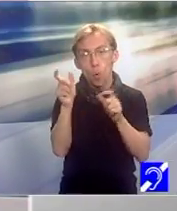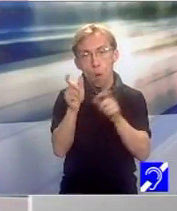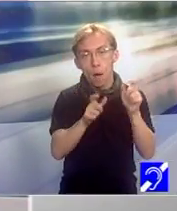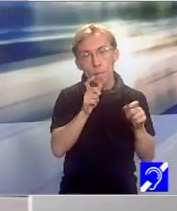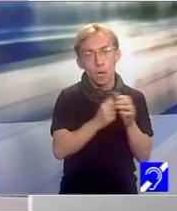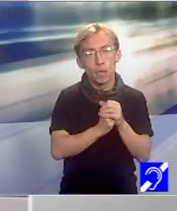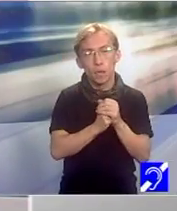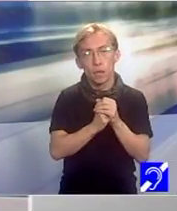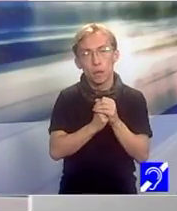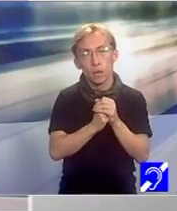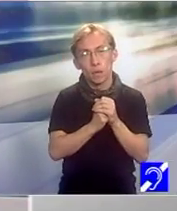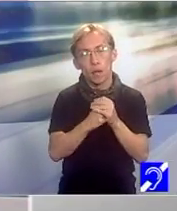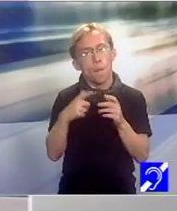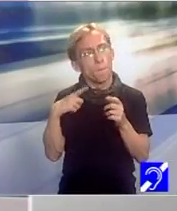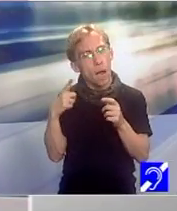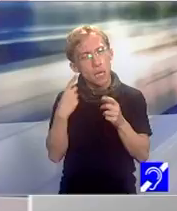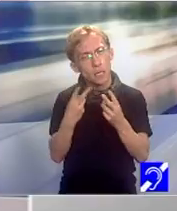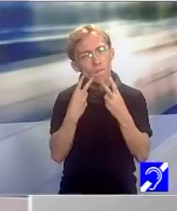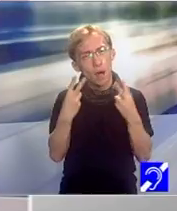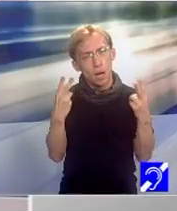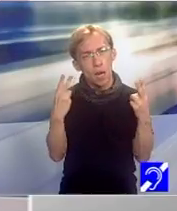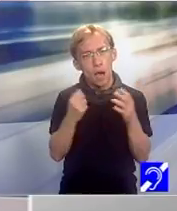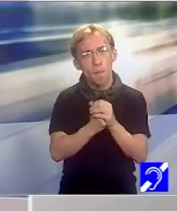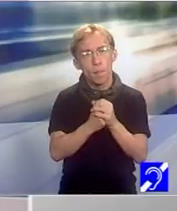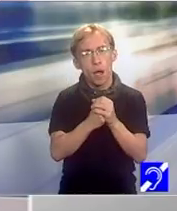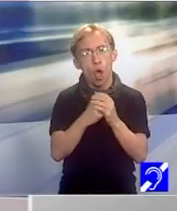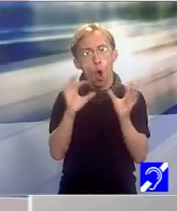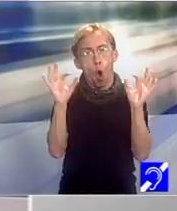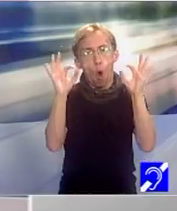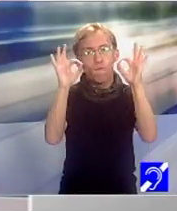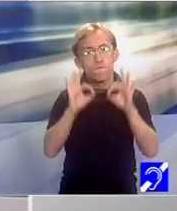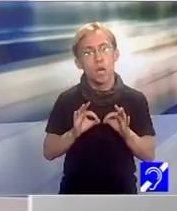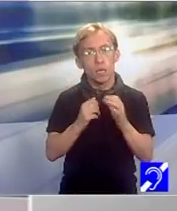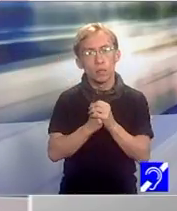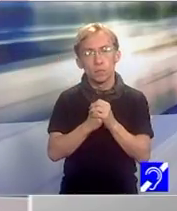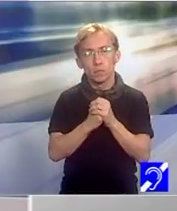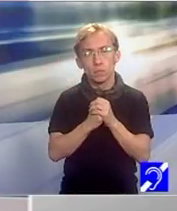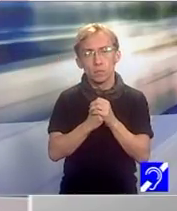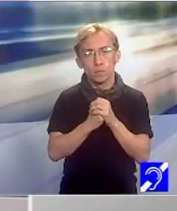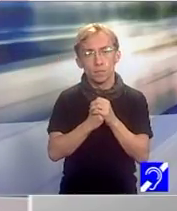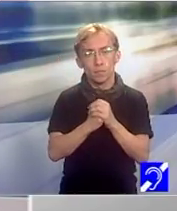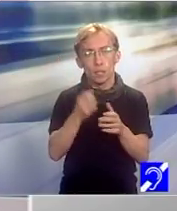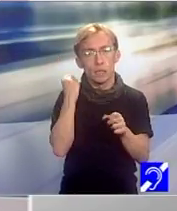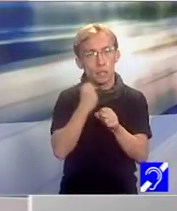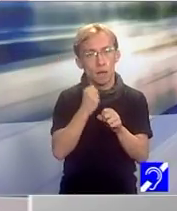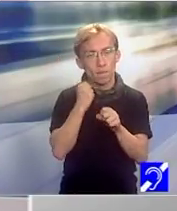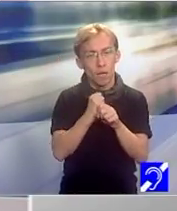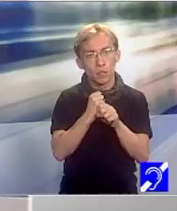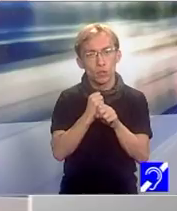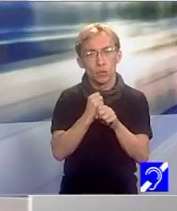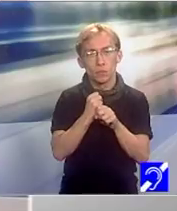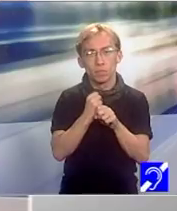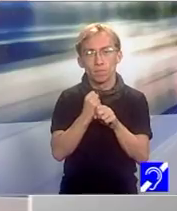oferta să facem un centru de boli rare pe mastocitoză la voi? Cum să nu? Și se va face acum, dar direct